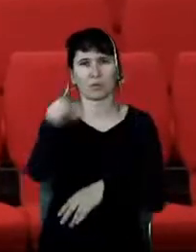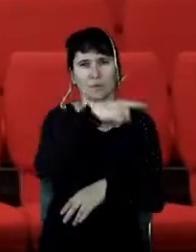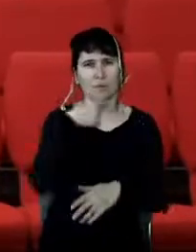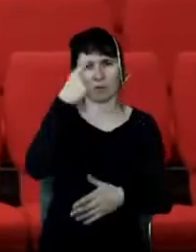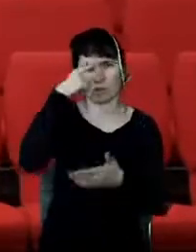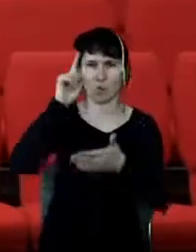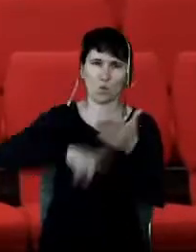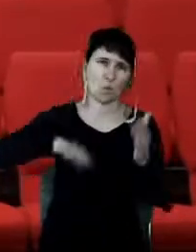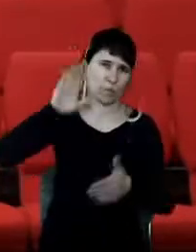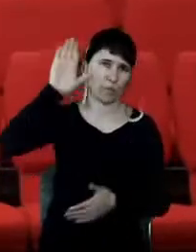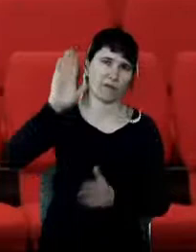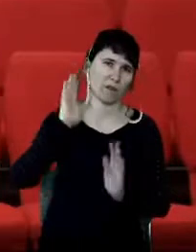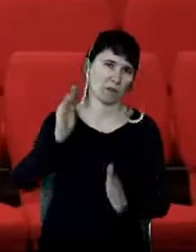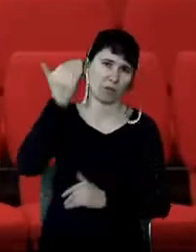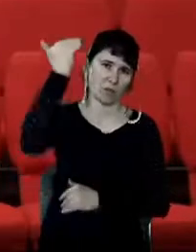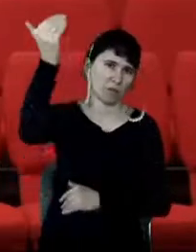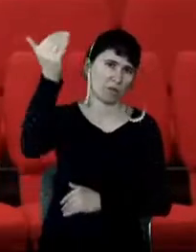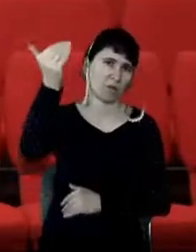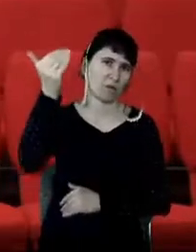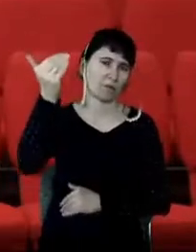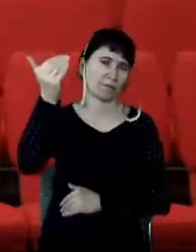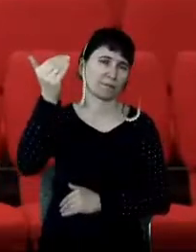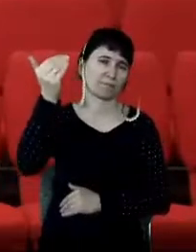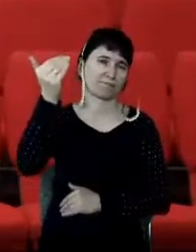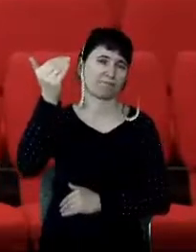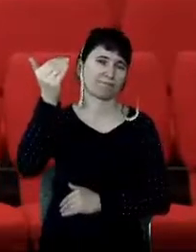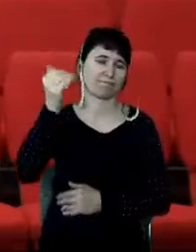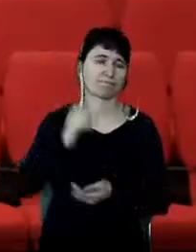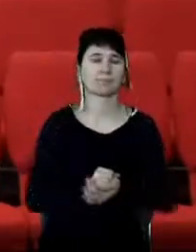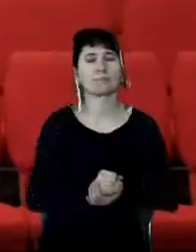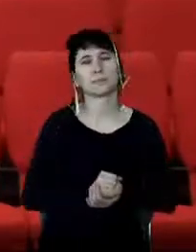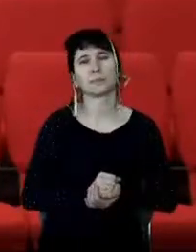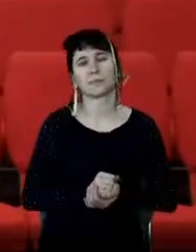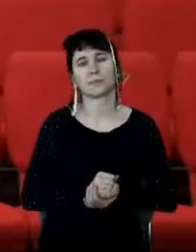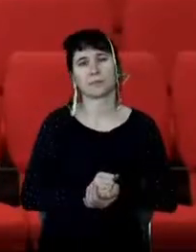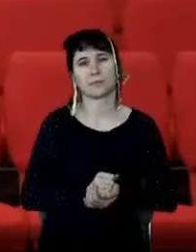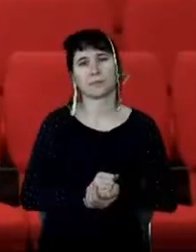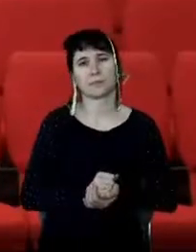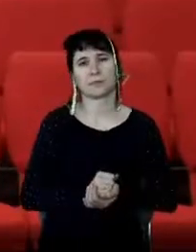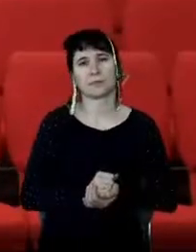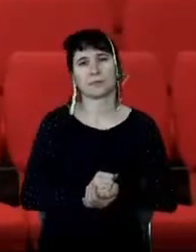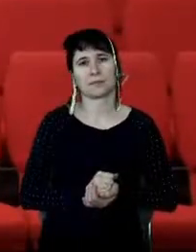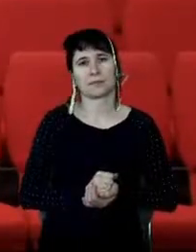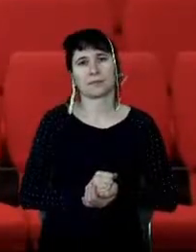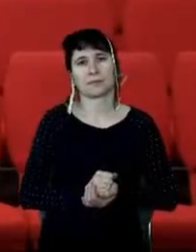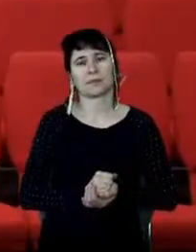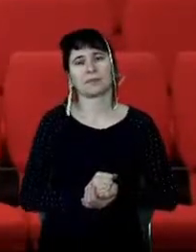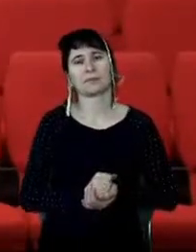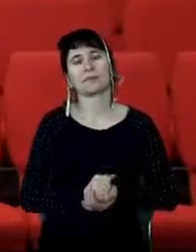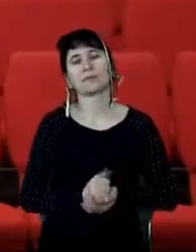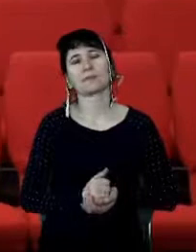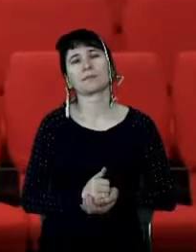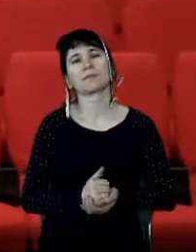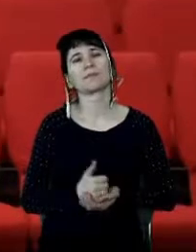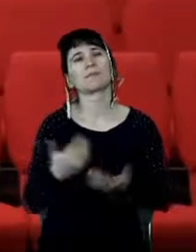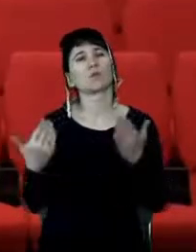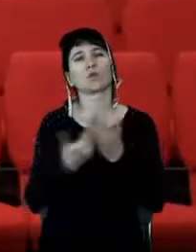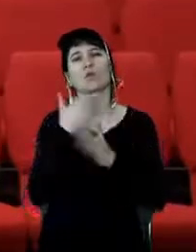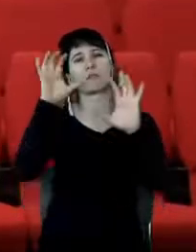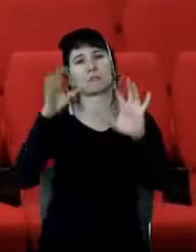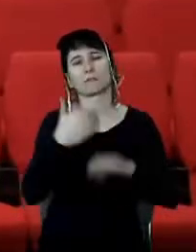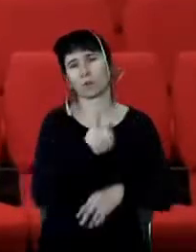нам покласти надію на Нього. І один текст, хочу читати це із Нового